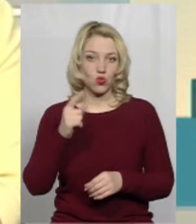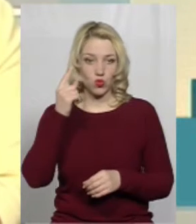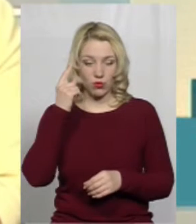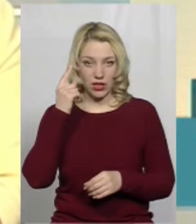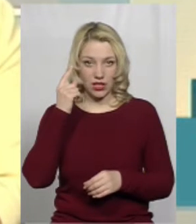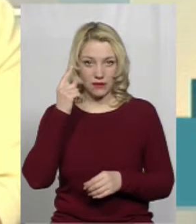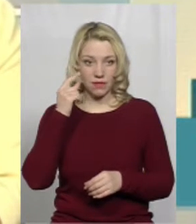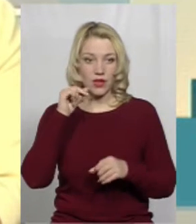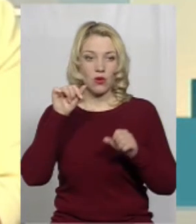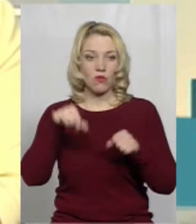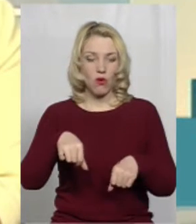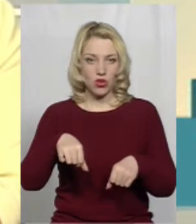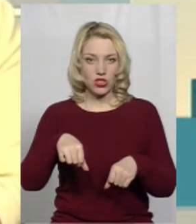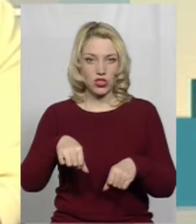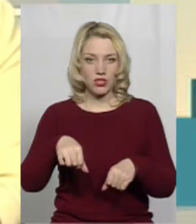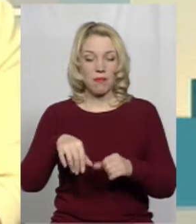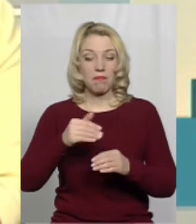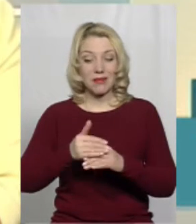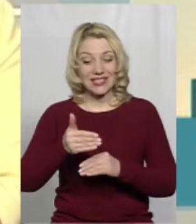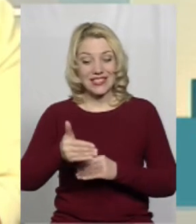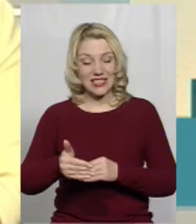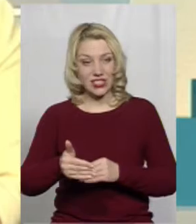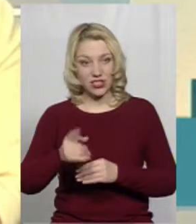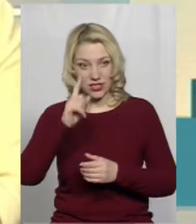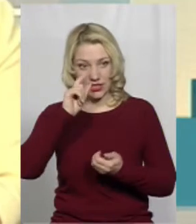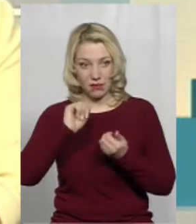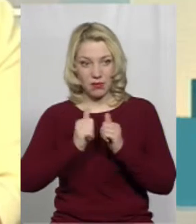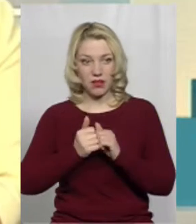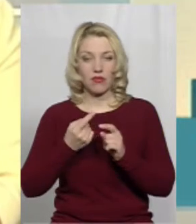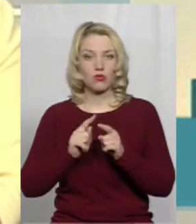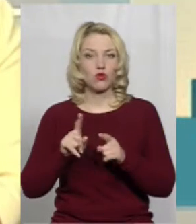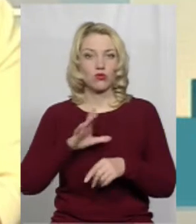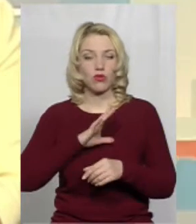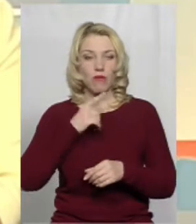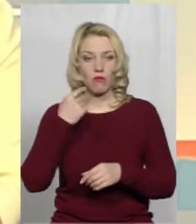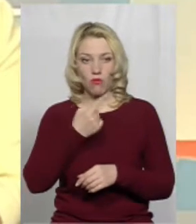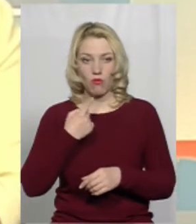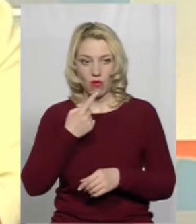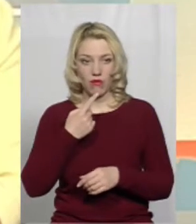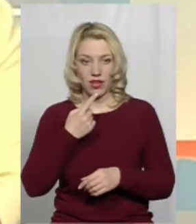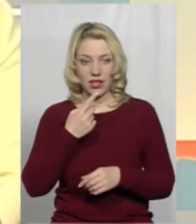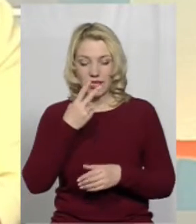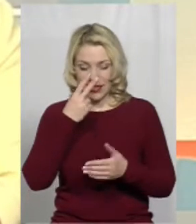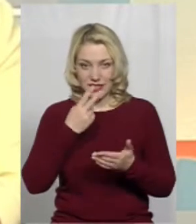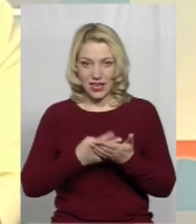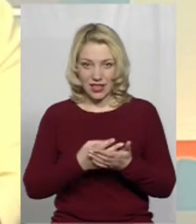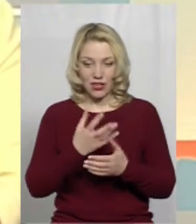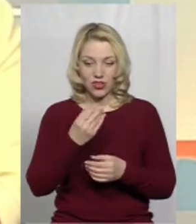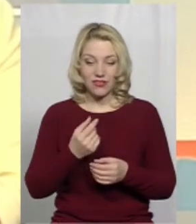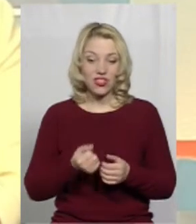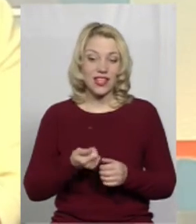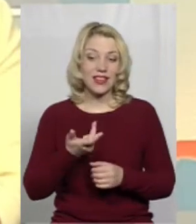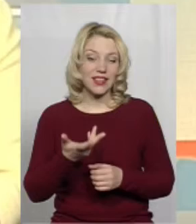думати, можеш пізніше, запам'ятавши, про що мова, заглянути ще в